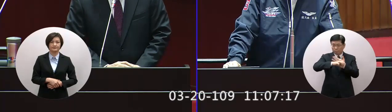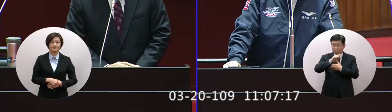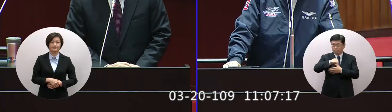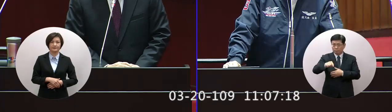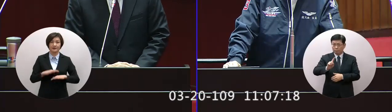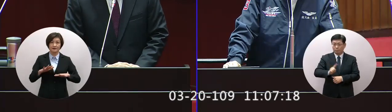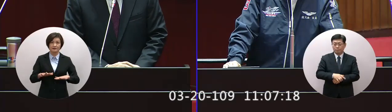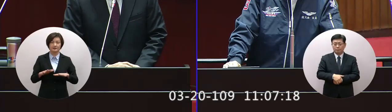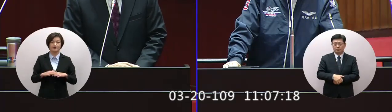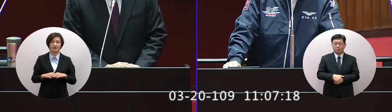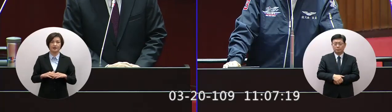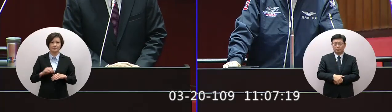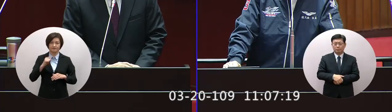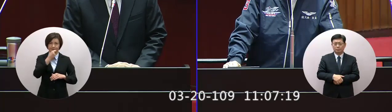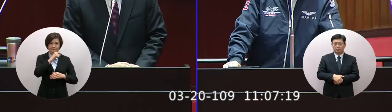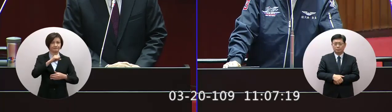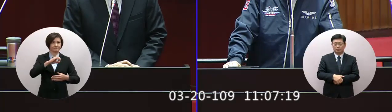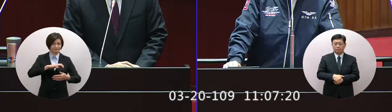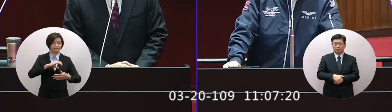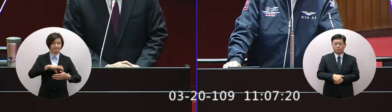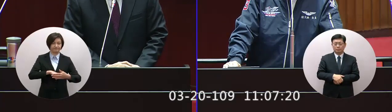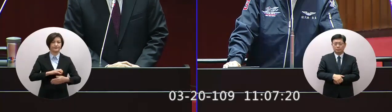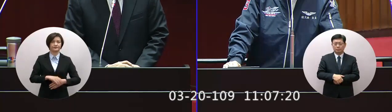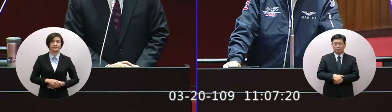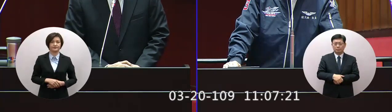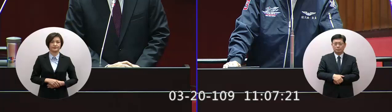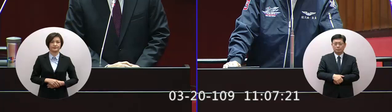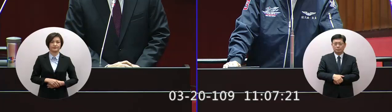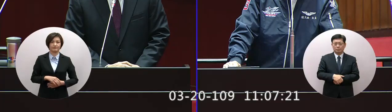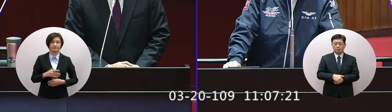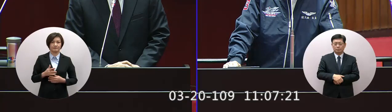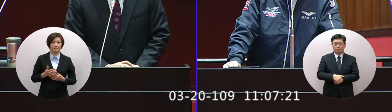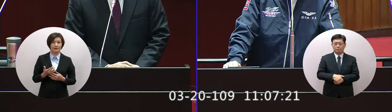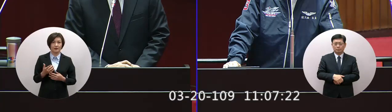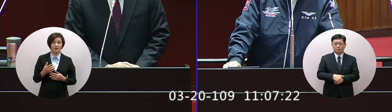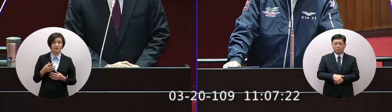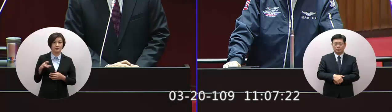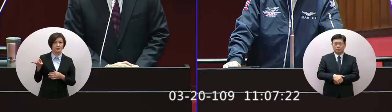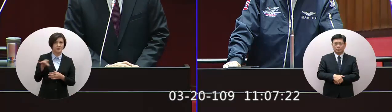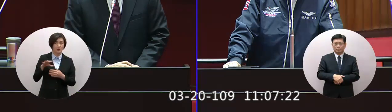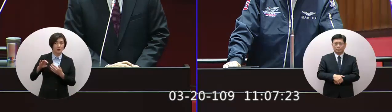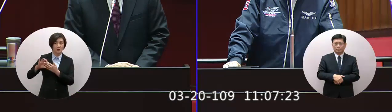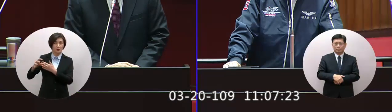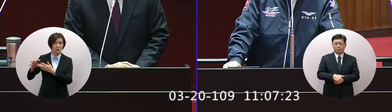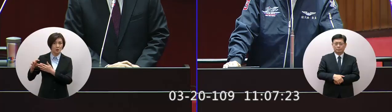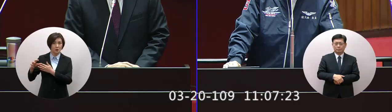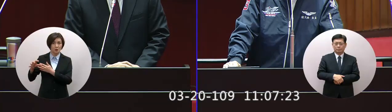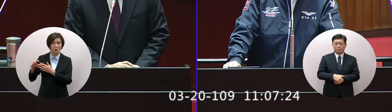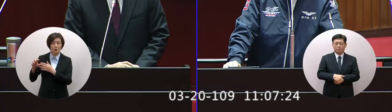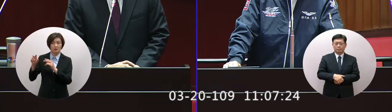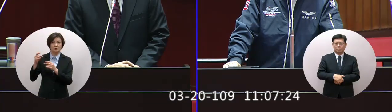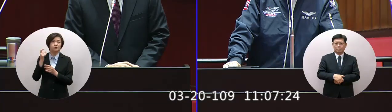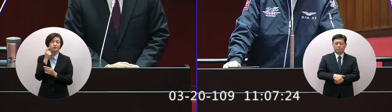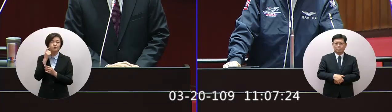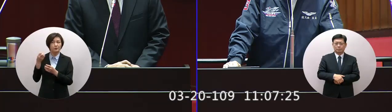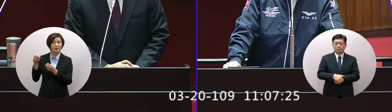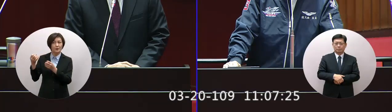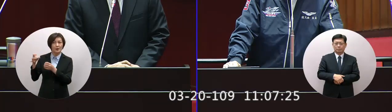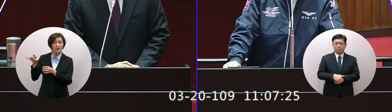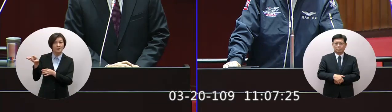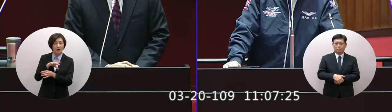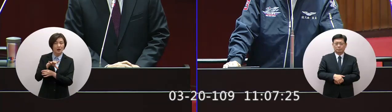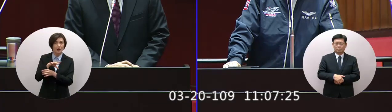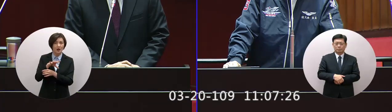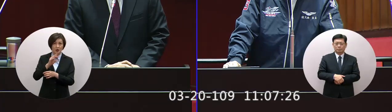的？ 目前是在境内。 是， 那但是他是不是引用境外的讯息、不实讯息，而